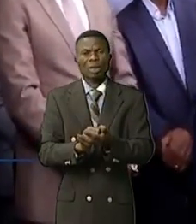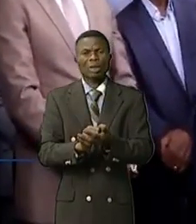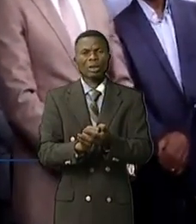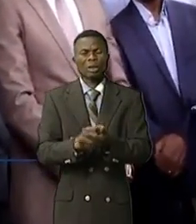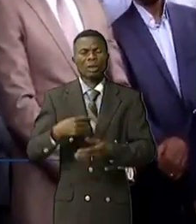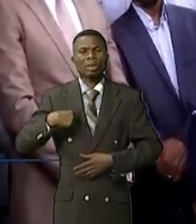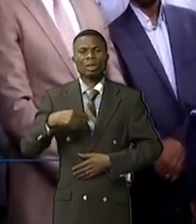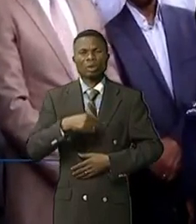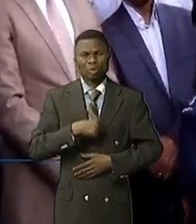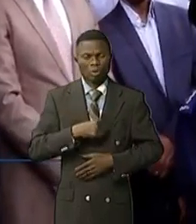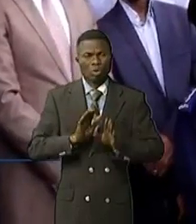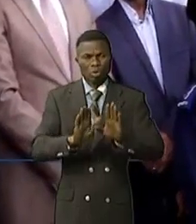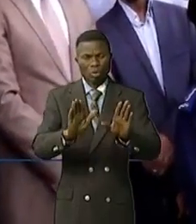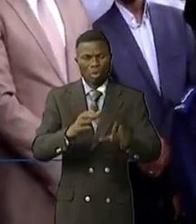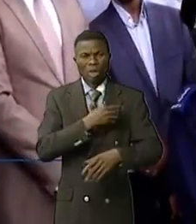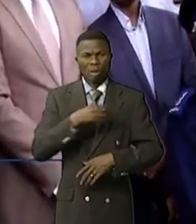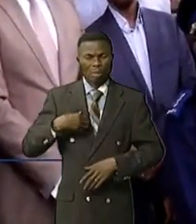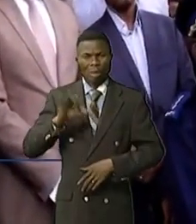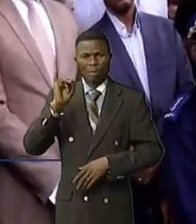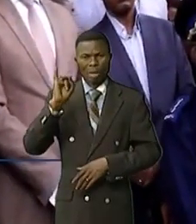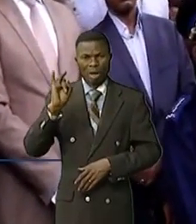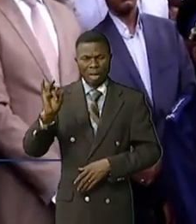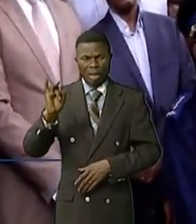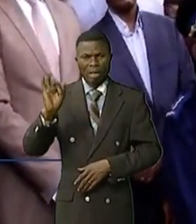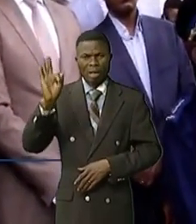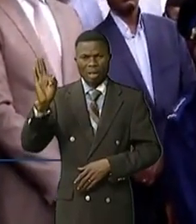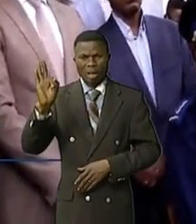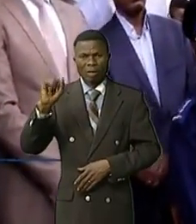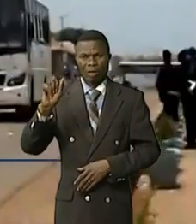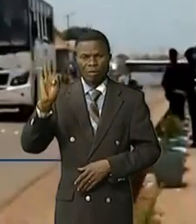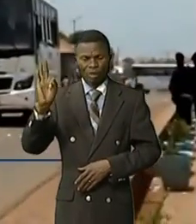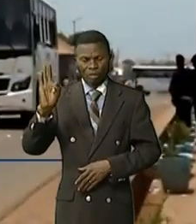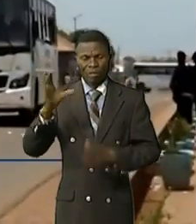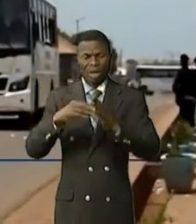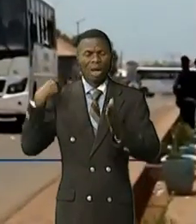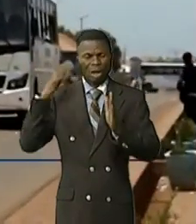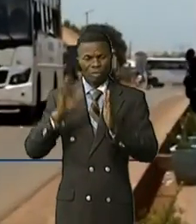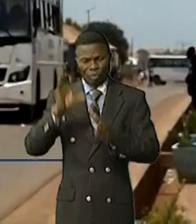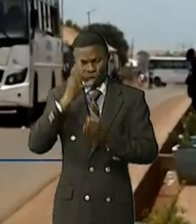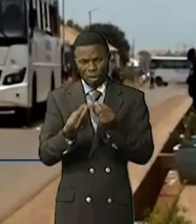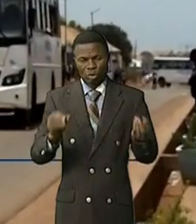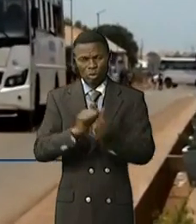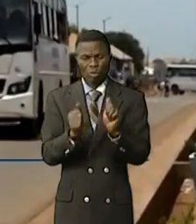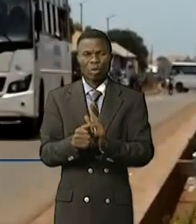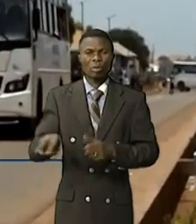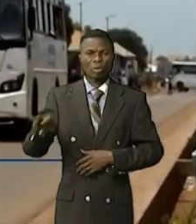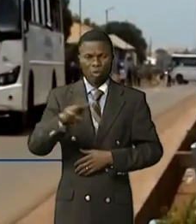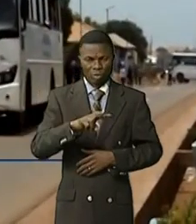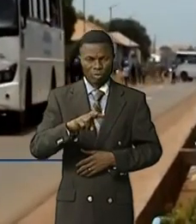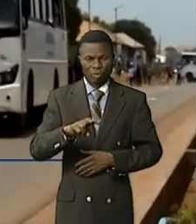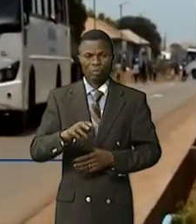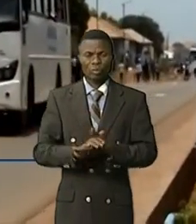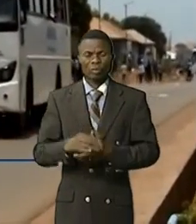allez laisser Maman Fifi avec tout son gouvernement pour chercher les solutions. La chef de l'exécutif provincial a